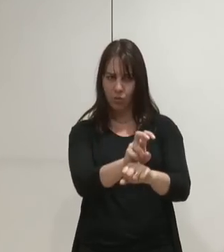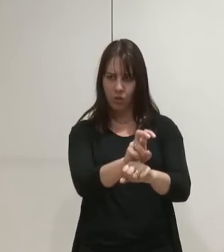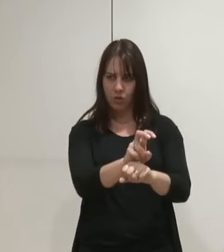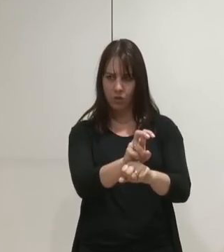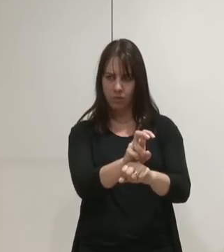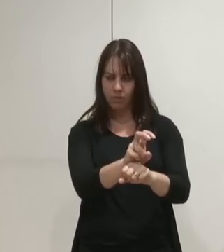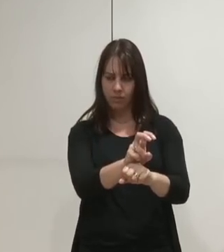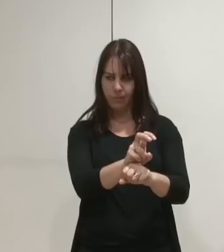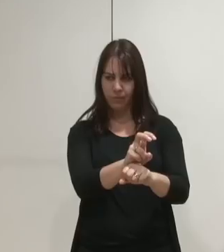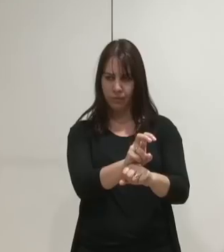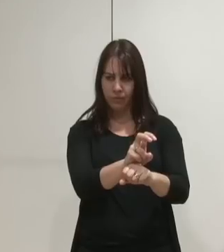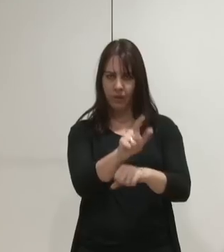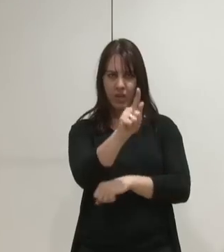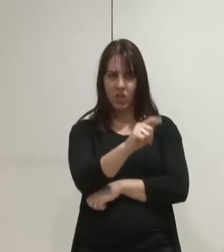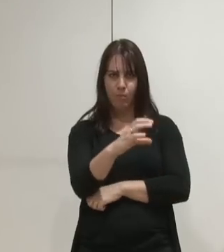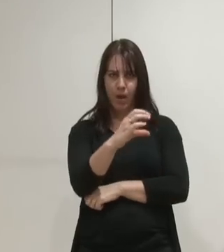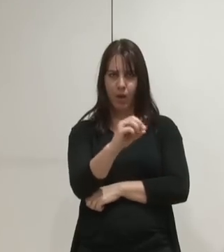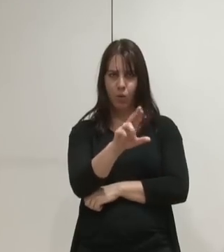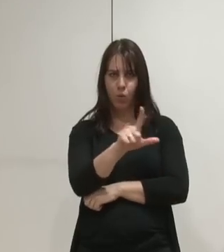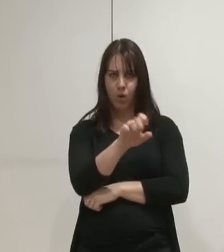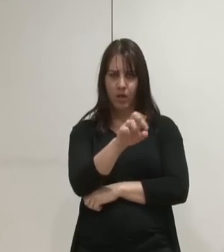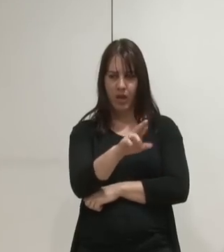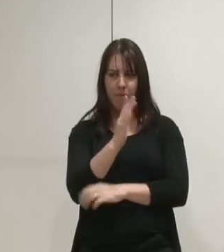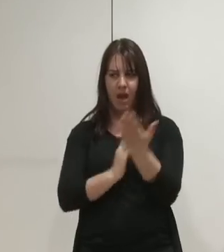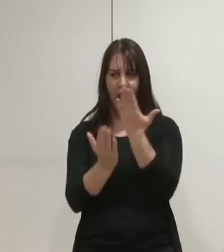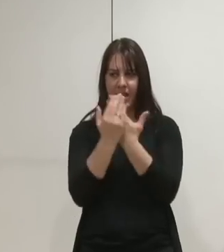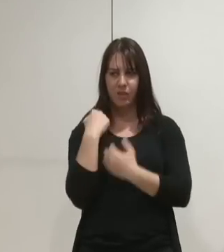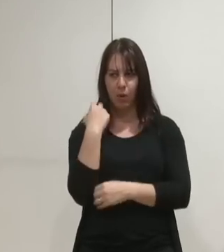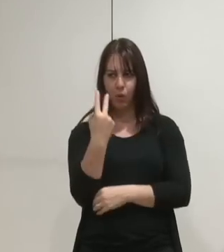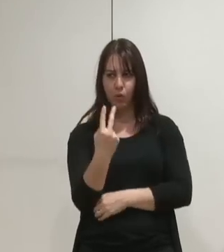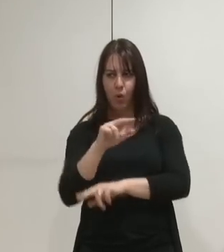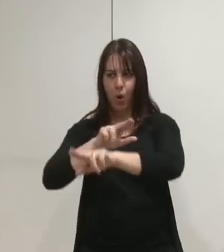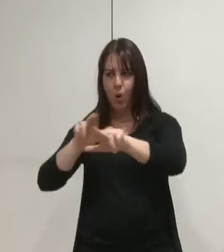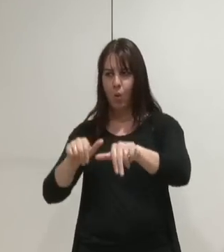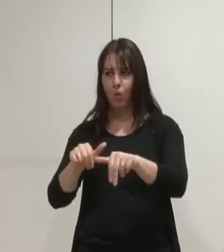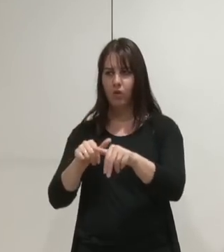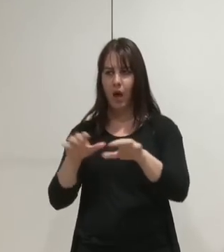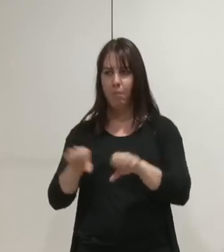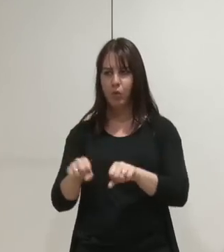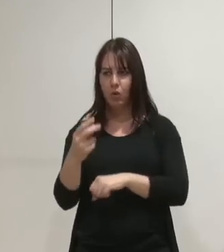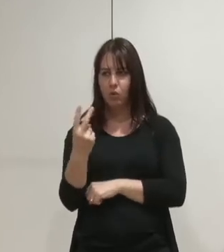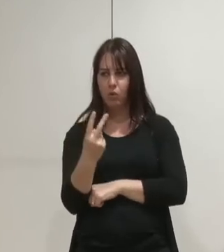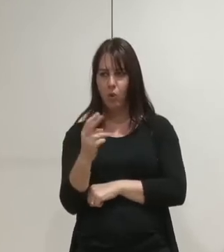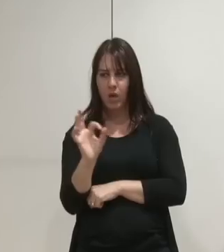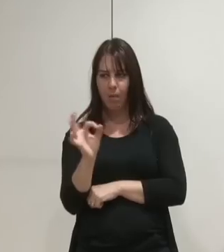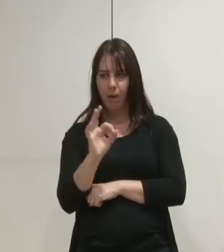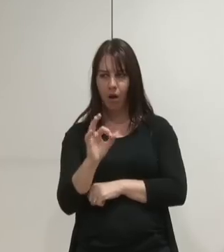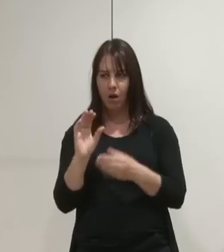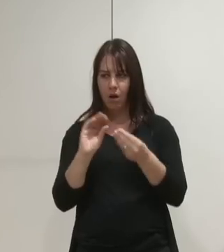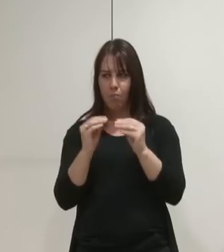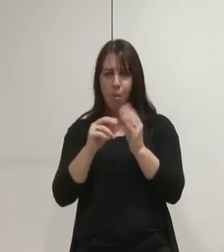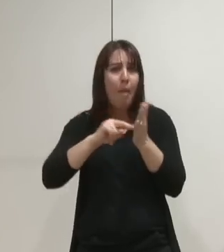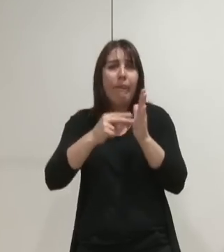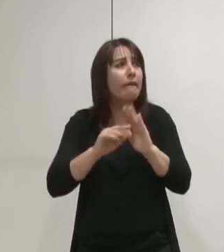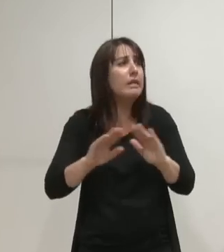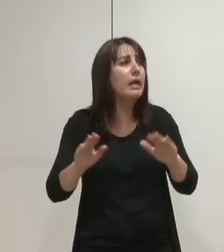de Gilbert Coulier il y a pas d'annexe de qui est le contrat de production regardez bien c'est un problème technique